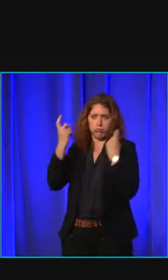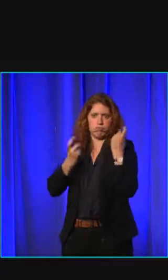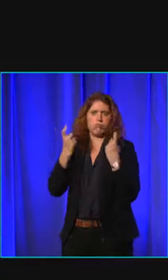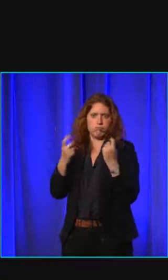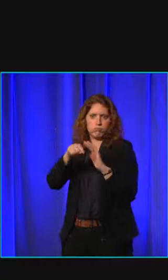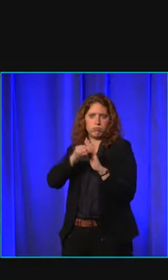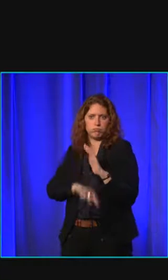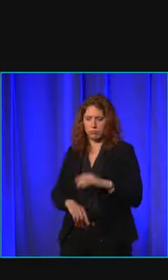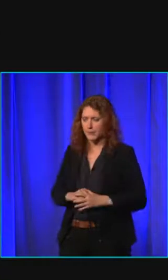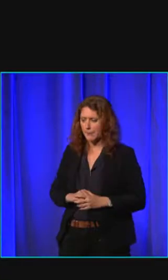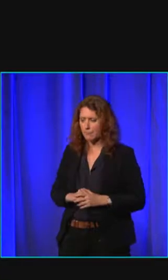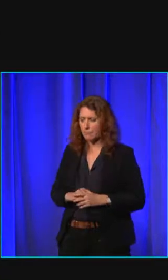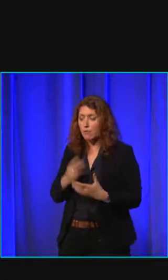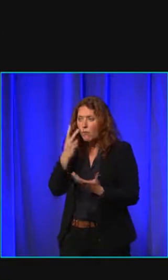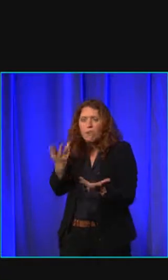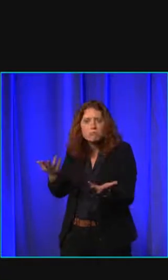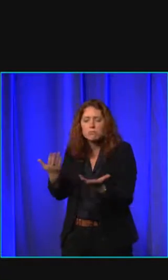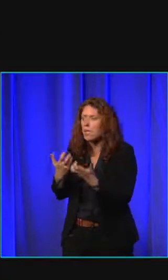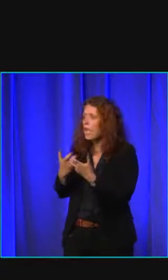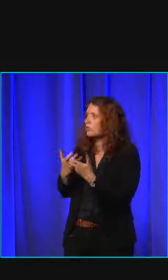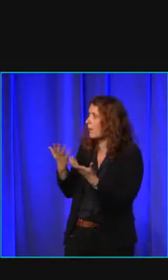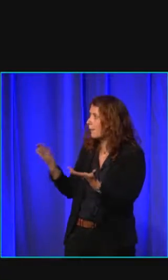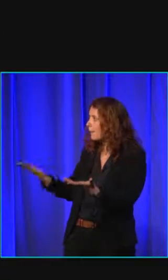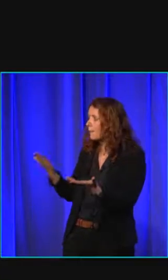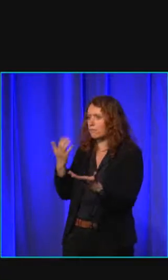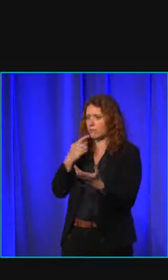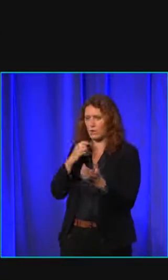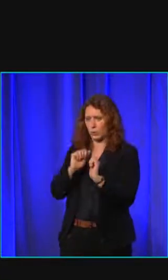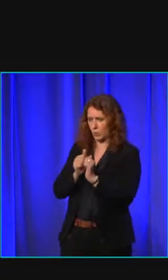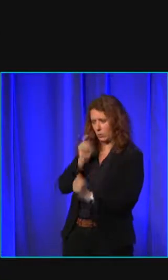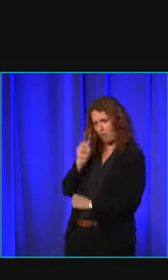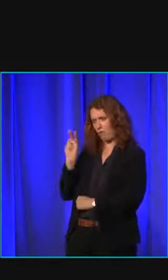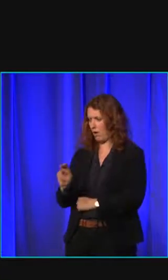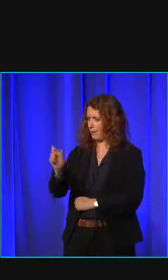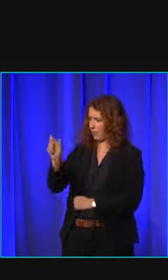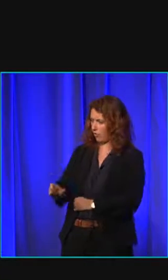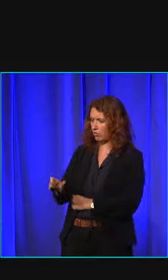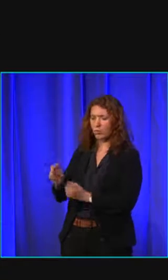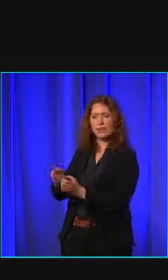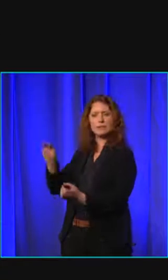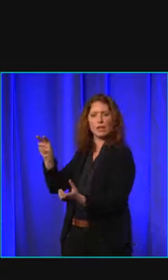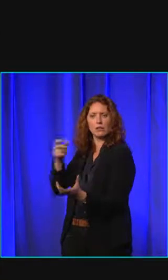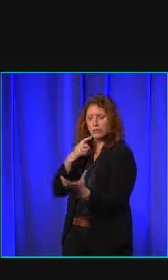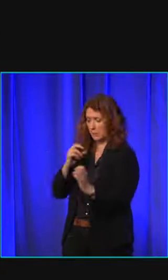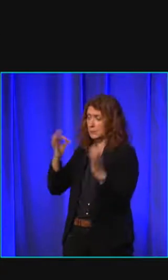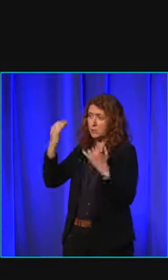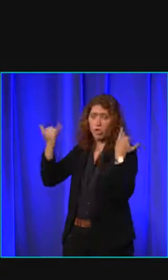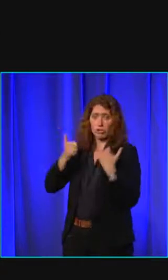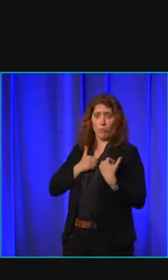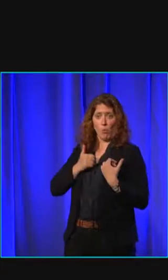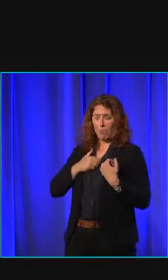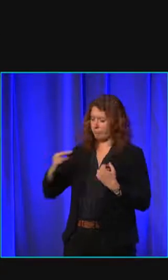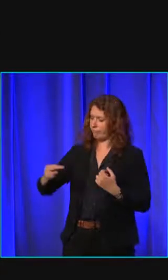Voilà. Est-ce que l'on fait selon une perspective externe? Une perspective externe, c'est on se voit de l'extérieur, comme si on est spectateur